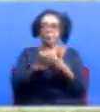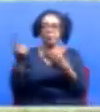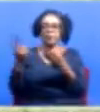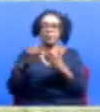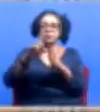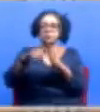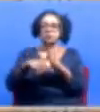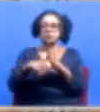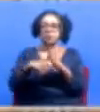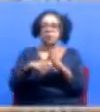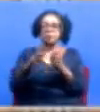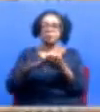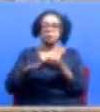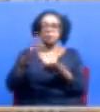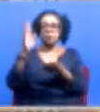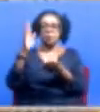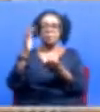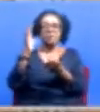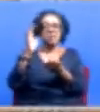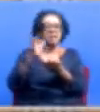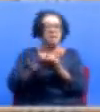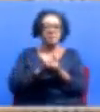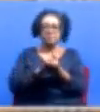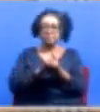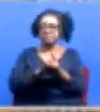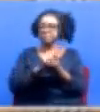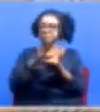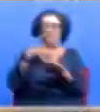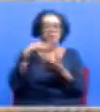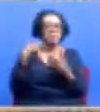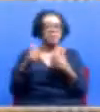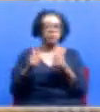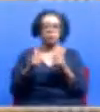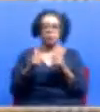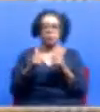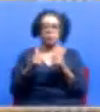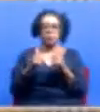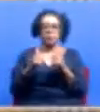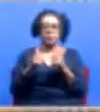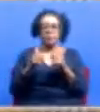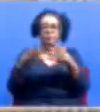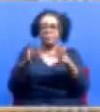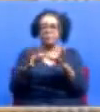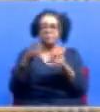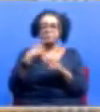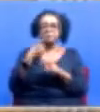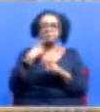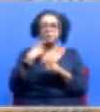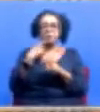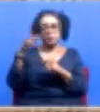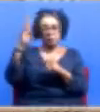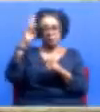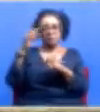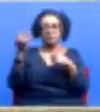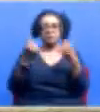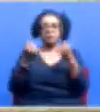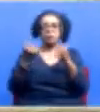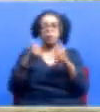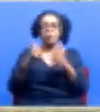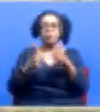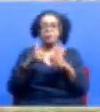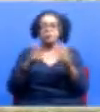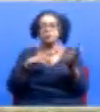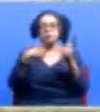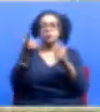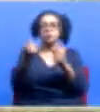Wengi waangali kuamini kwa Austin Odhiambo hayupo tena. Kulingana na familia, gari la polisi lililokuwa limeenda kutekeleza shughuli ya